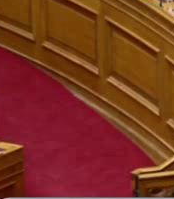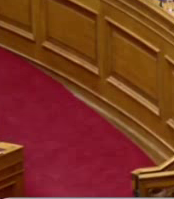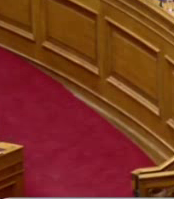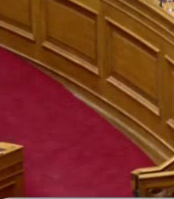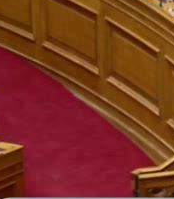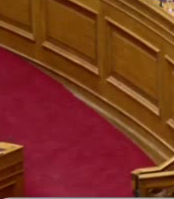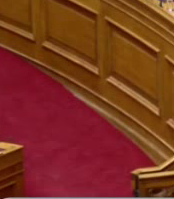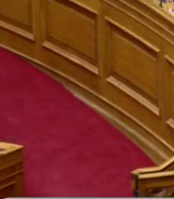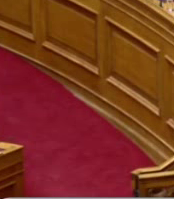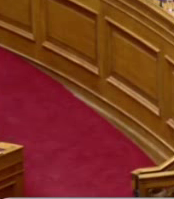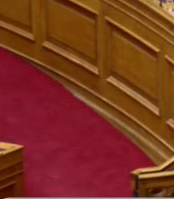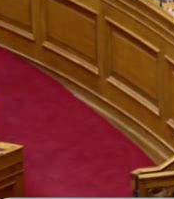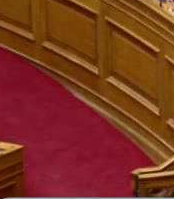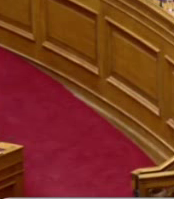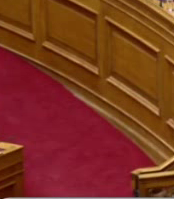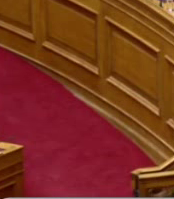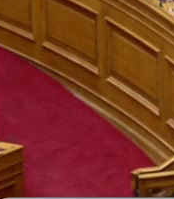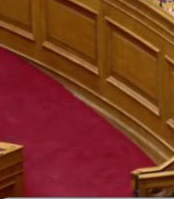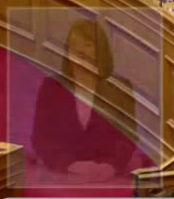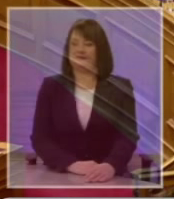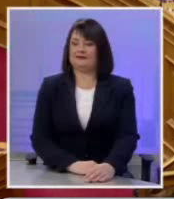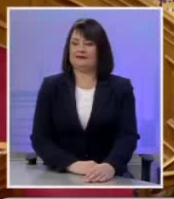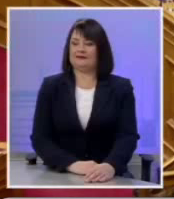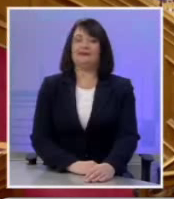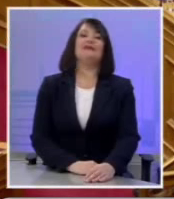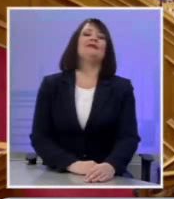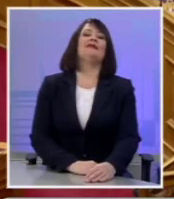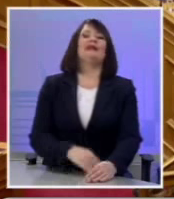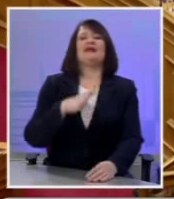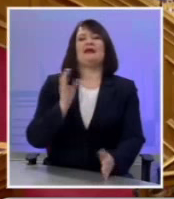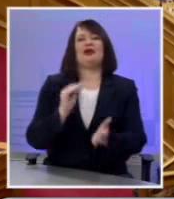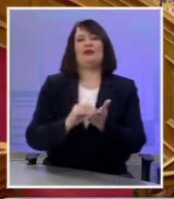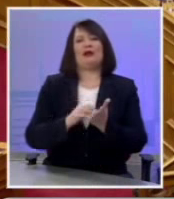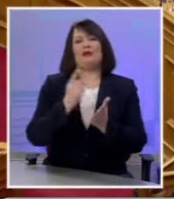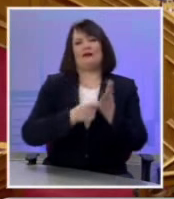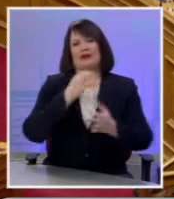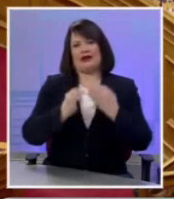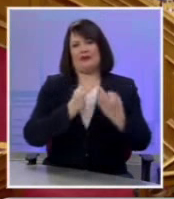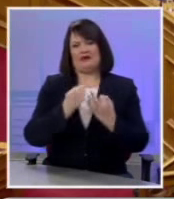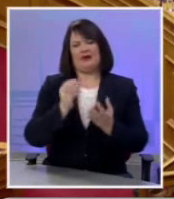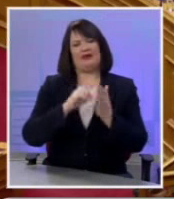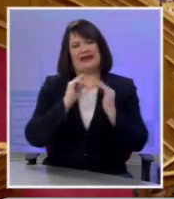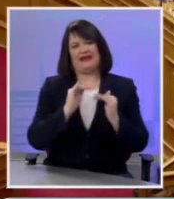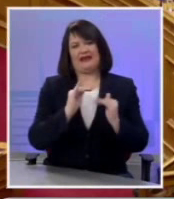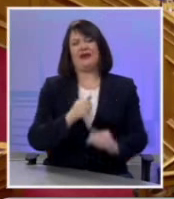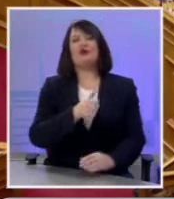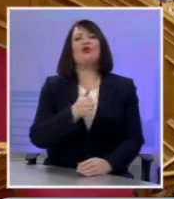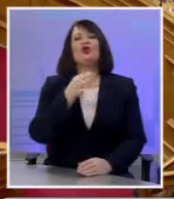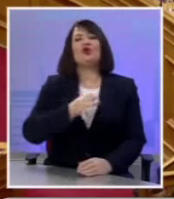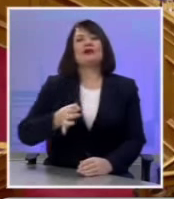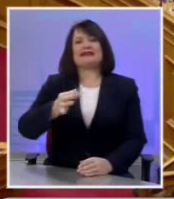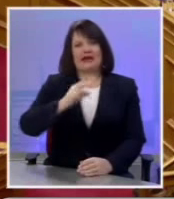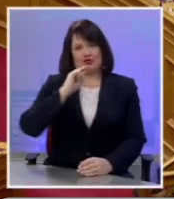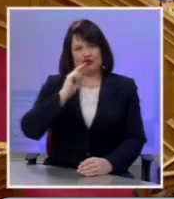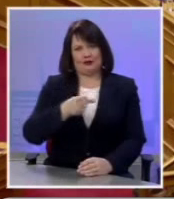Επαναλάβω πολλά από όσα είπα στην πρώτη μου τοποθέτηση. Να πω μόνο το εξής, σε ό,τι αφορά τα νησιά, για